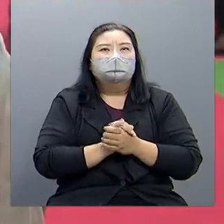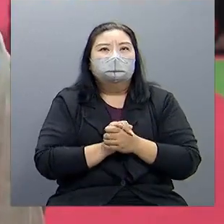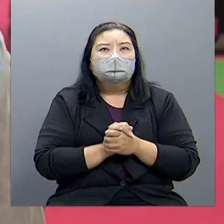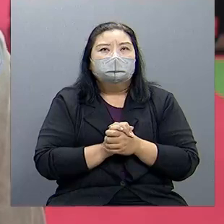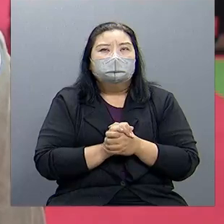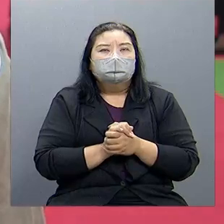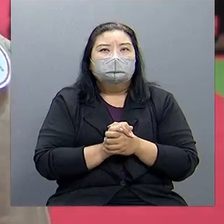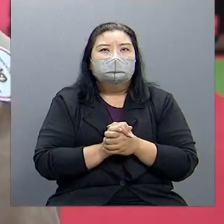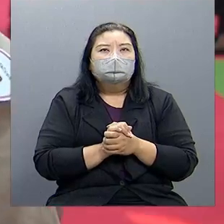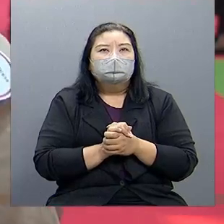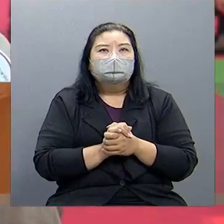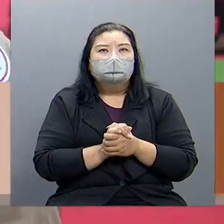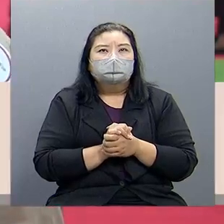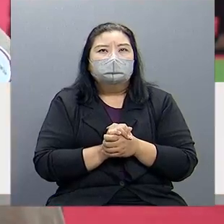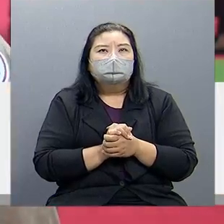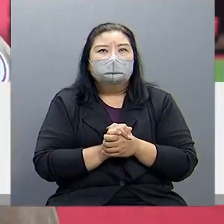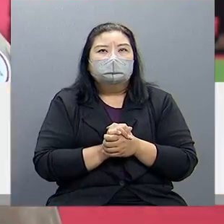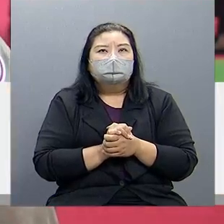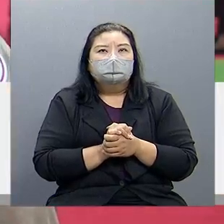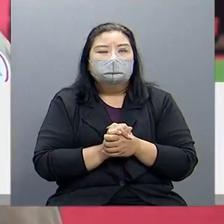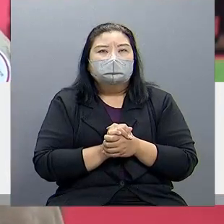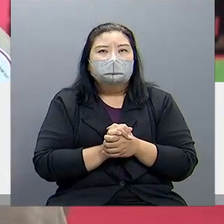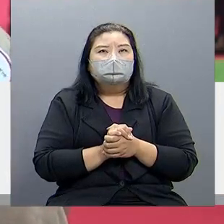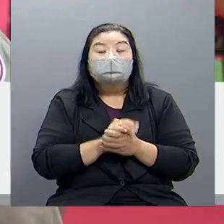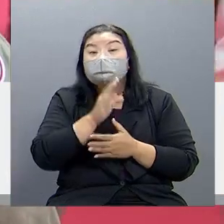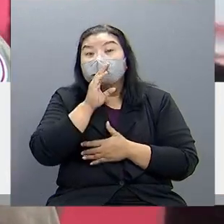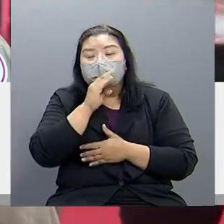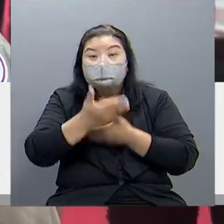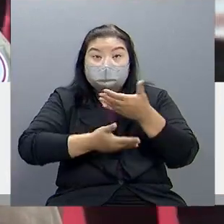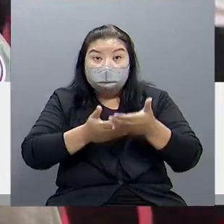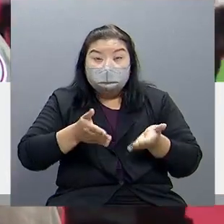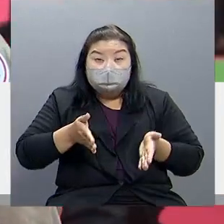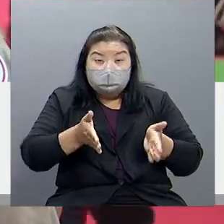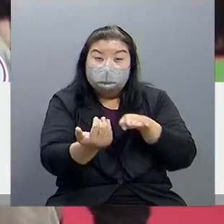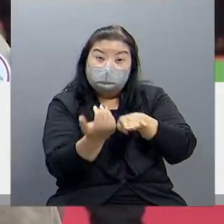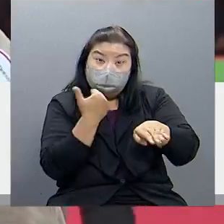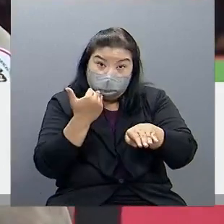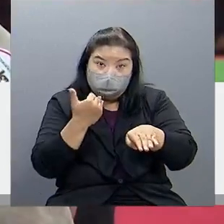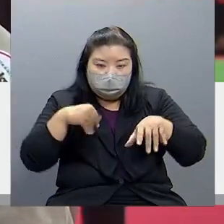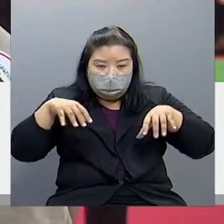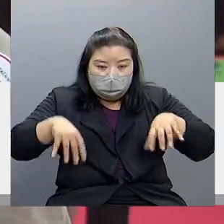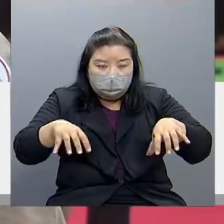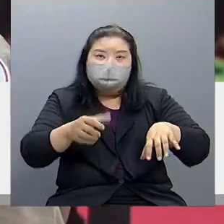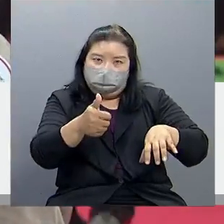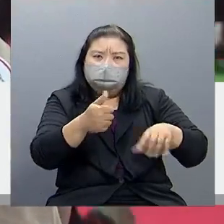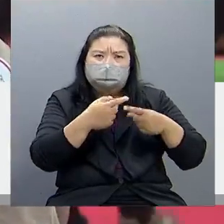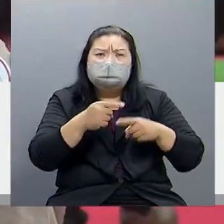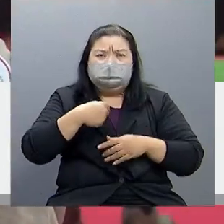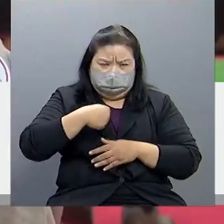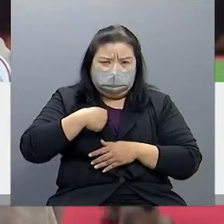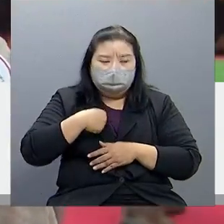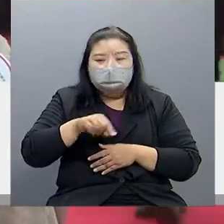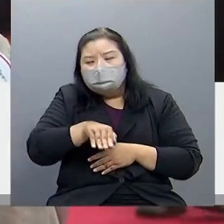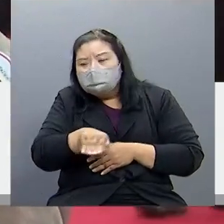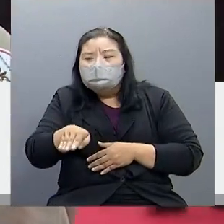คือถ้าอยู่ถนนใหญ่โอเคนะคะจำเป็นแต่นี่อยู่ในซอยอยู่ในหมู่บ้านขายคนเฉพาะในหมู่บ้านก็ไ